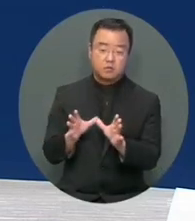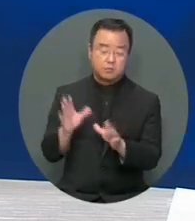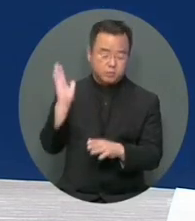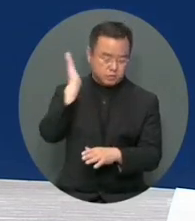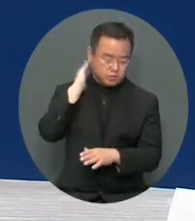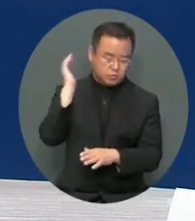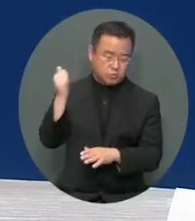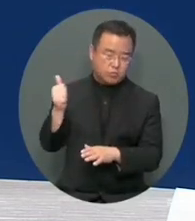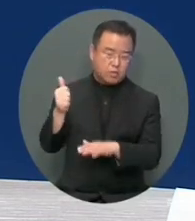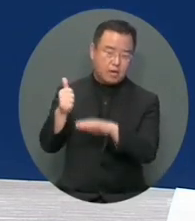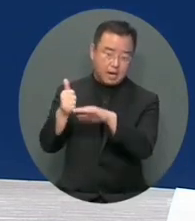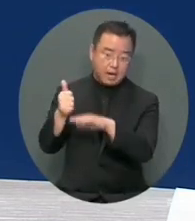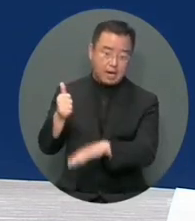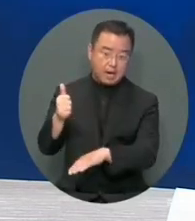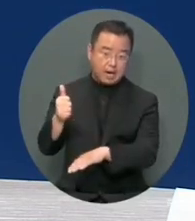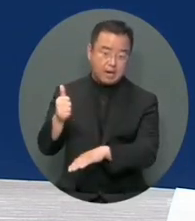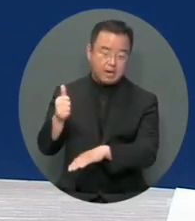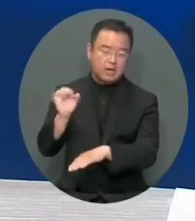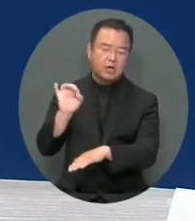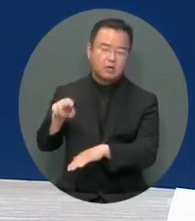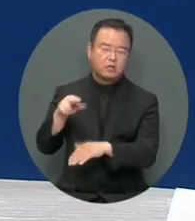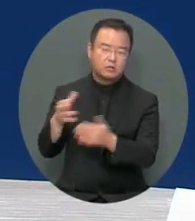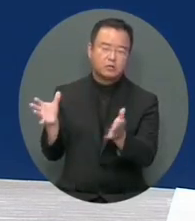제하에서 여당은